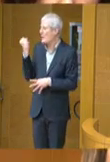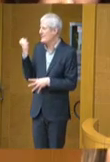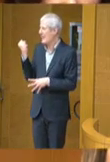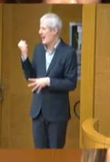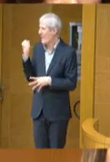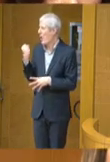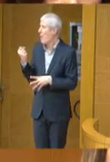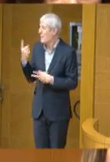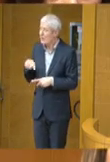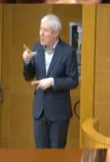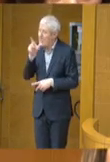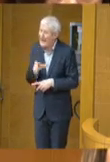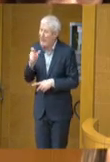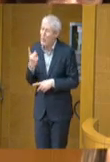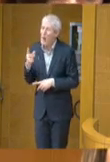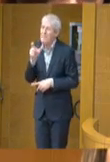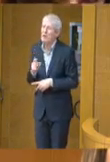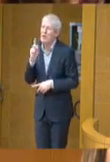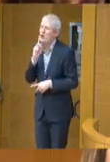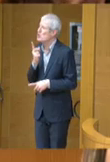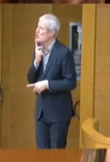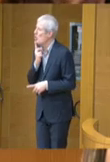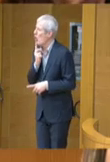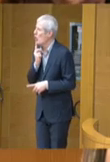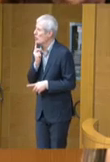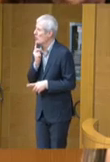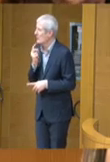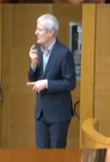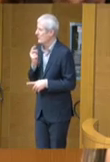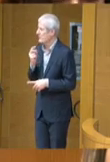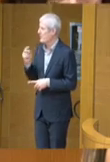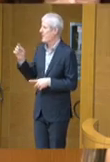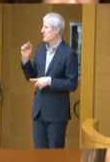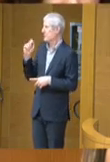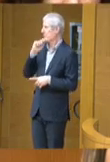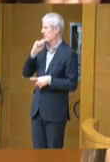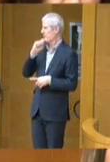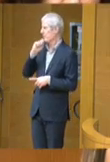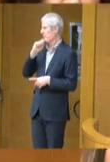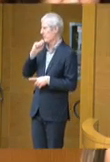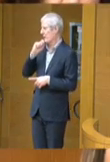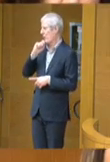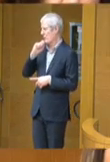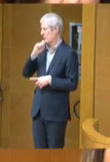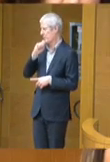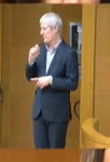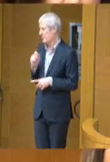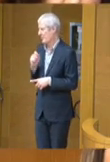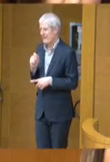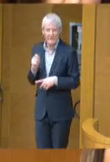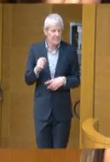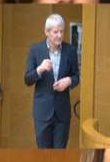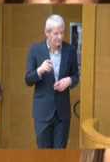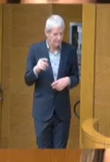perciò parliamo di una persona sorda che può esprimere il suo pensiero ancora di più. Tutto questo grazie alla scuola italiana. Io